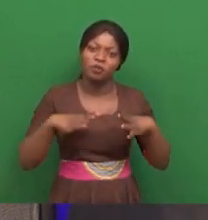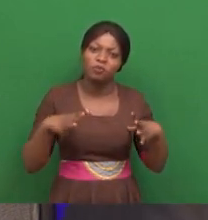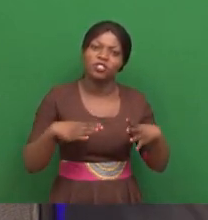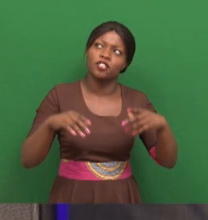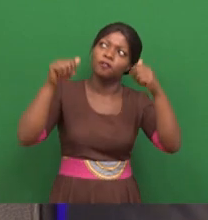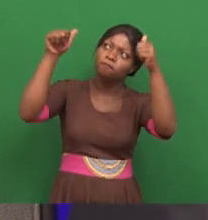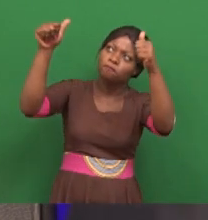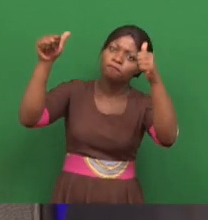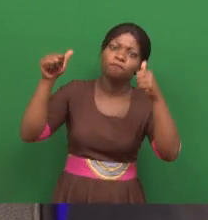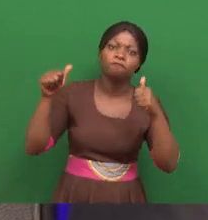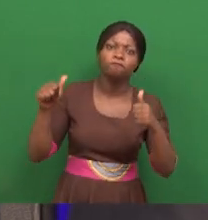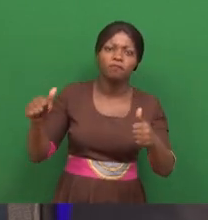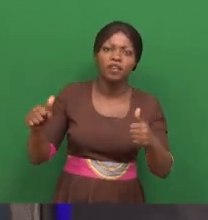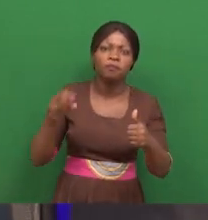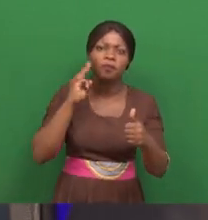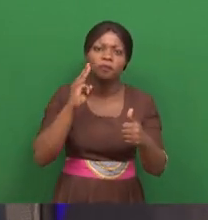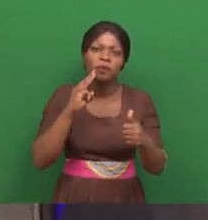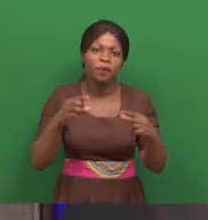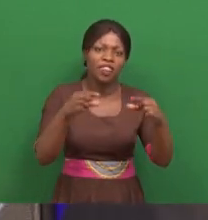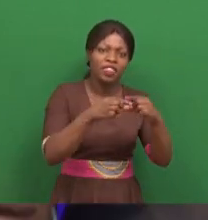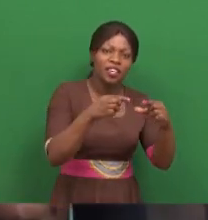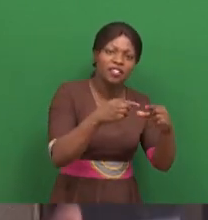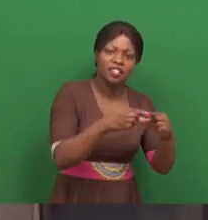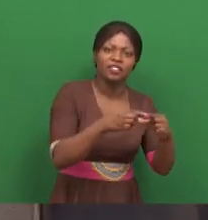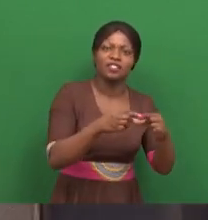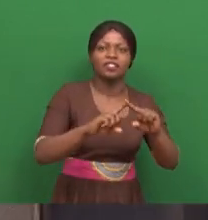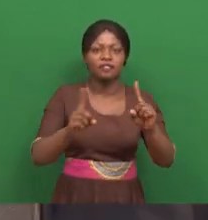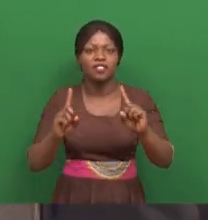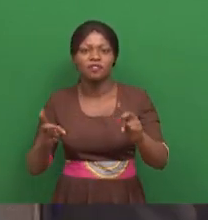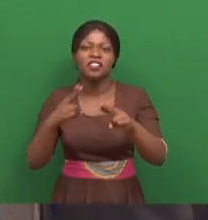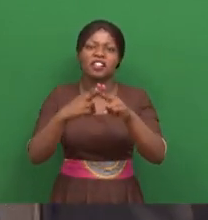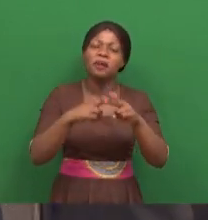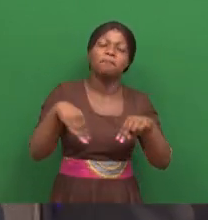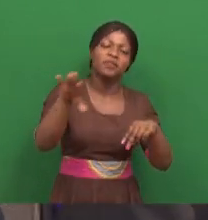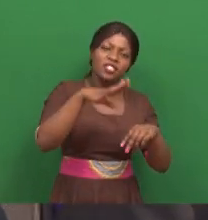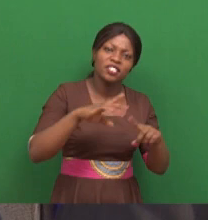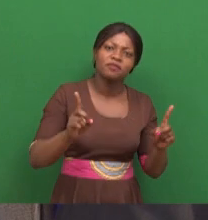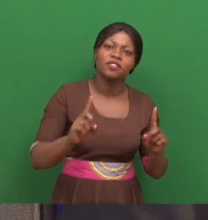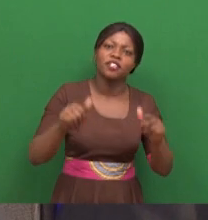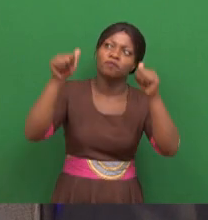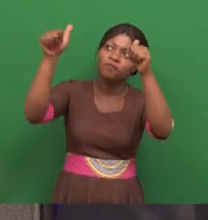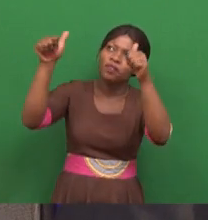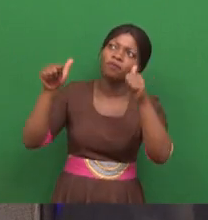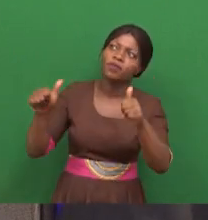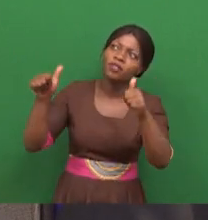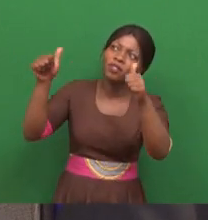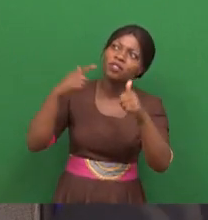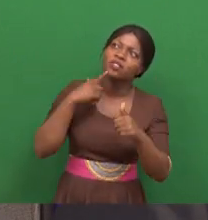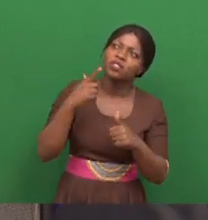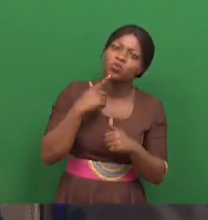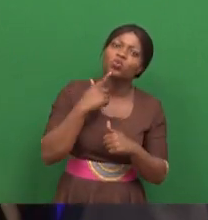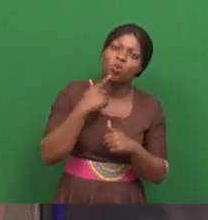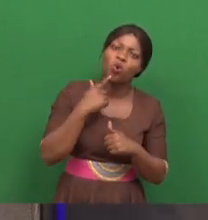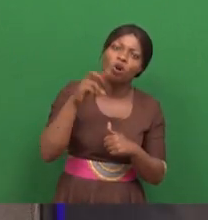anofara kunamirwa panovonekwa navanopindamo. Ima hamuzvizivi kuti munofanira kuverenga mapepa ake kuti akakwana